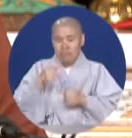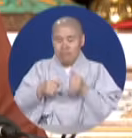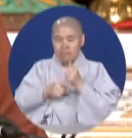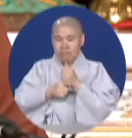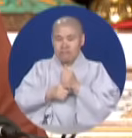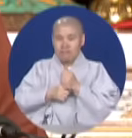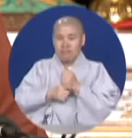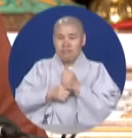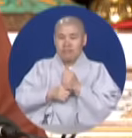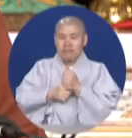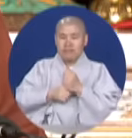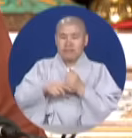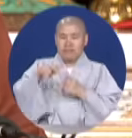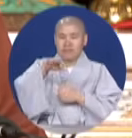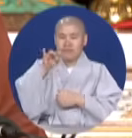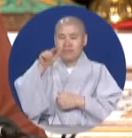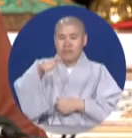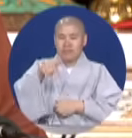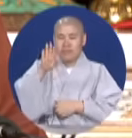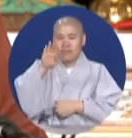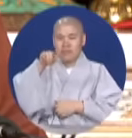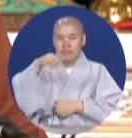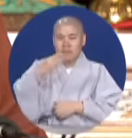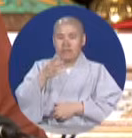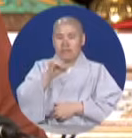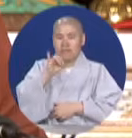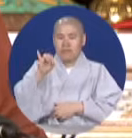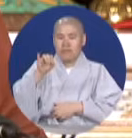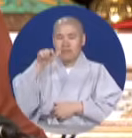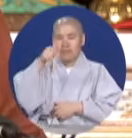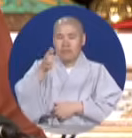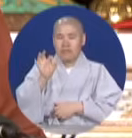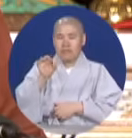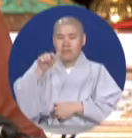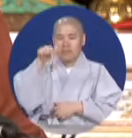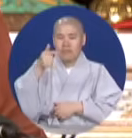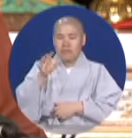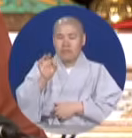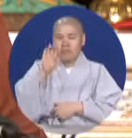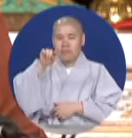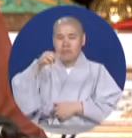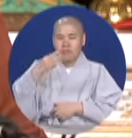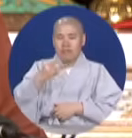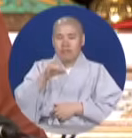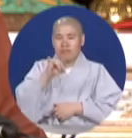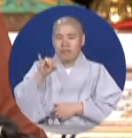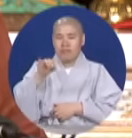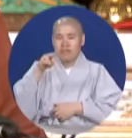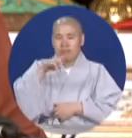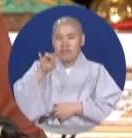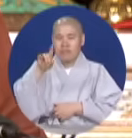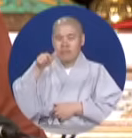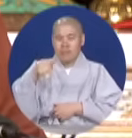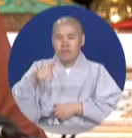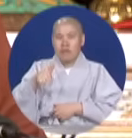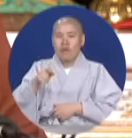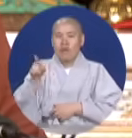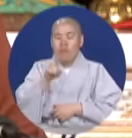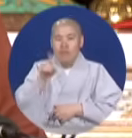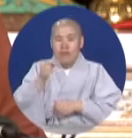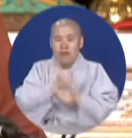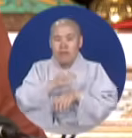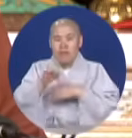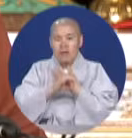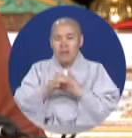그 뭐 색불이공 공불이색 그건 경인데 뭐가 색불이공 공불이색이냐 내가 그렇다 이